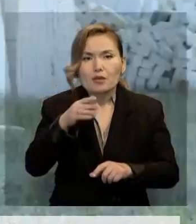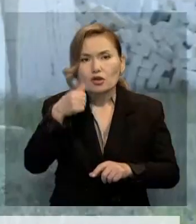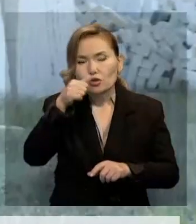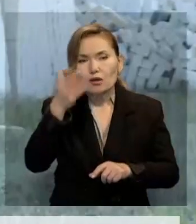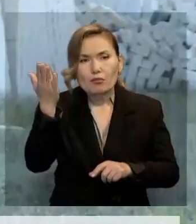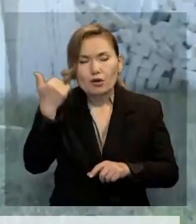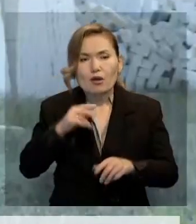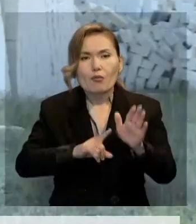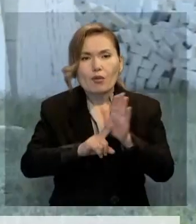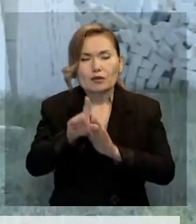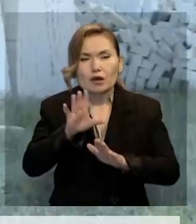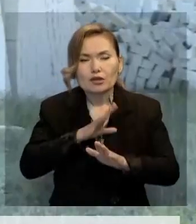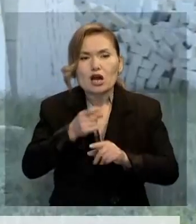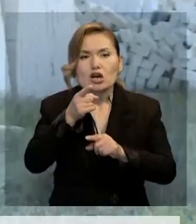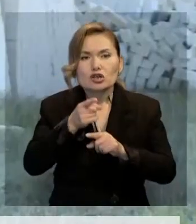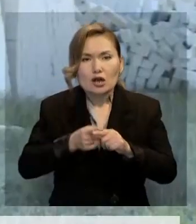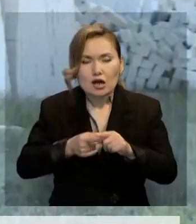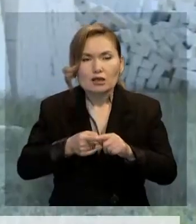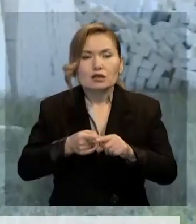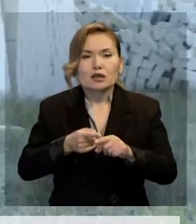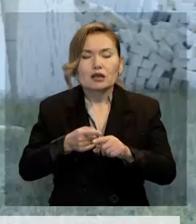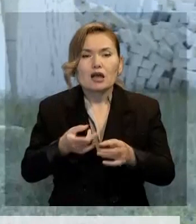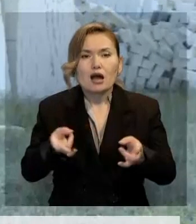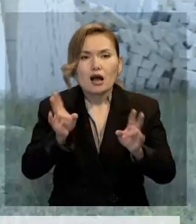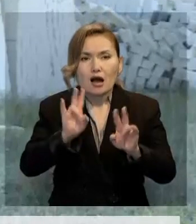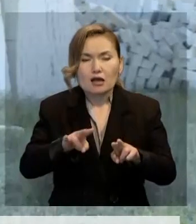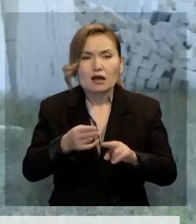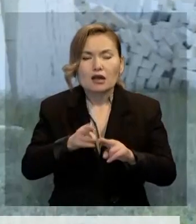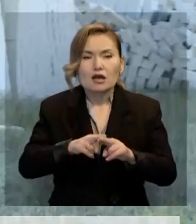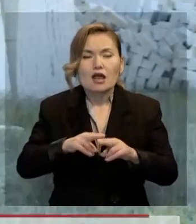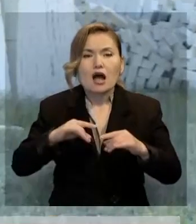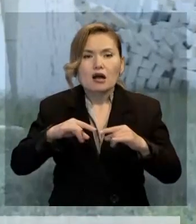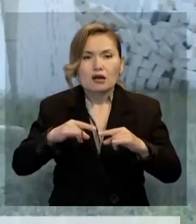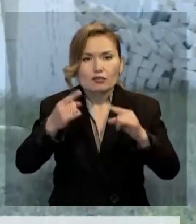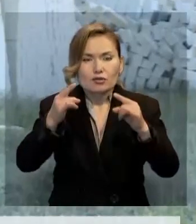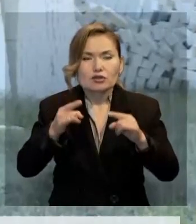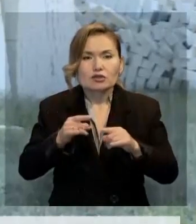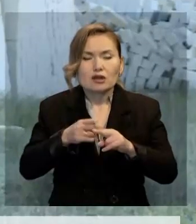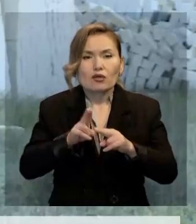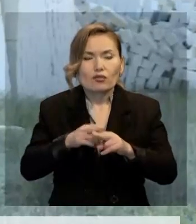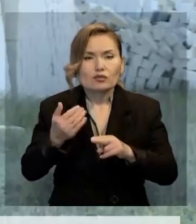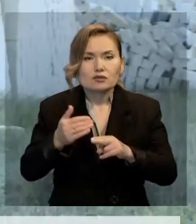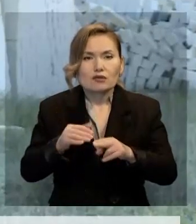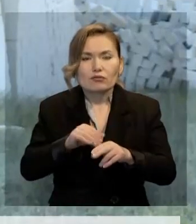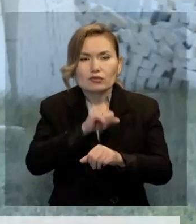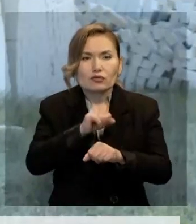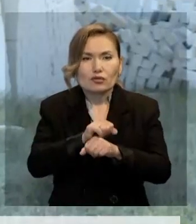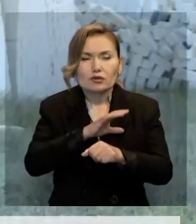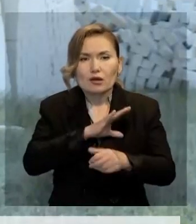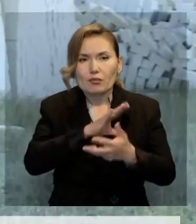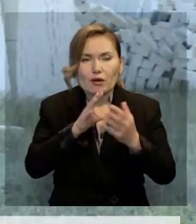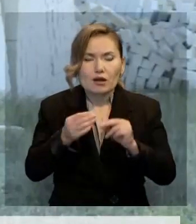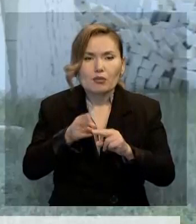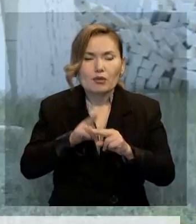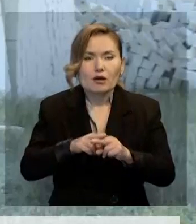еді. Қазір мұнда жартылай қаланған ғимарат пен әр жерде кірпіштері ғана шашылып жатыр. Себебі жобаны зерделеген мамандар заманауи